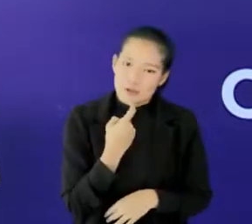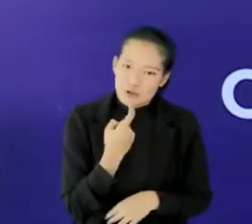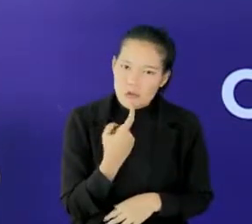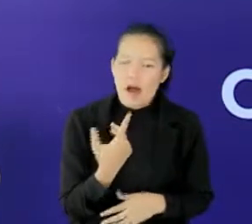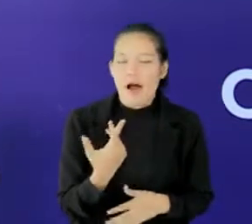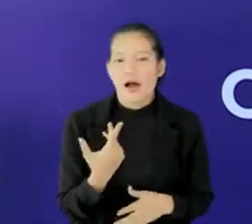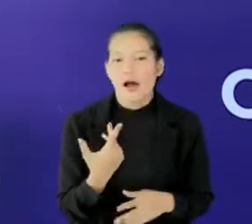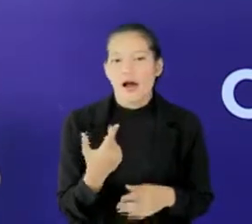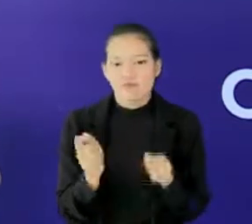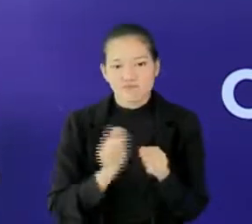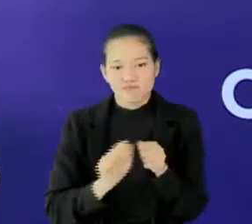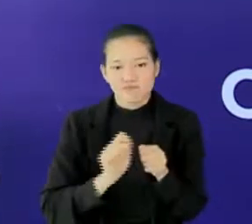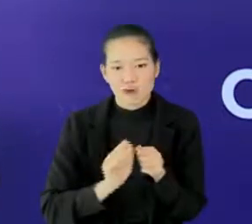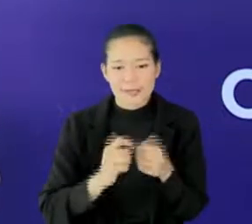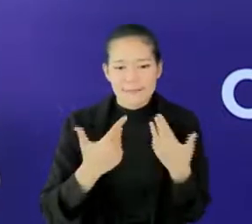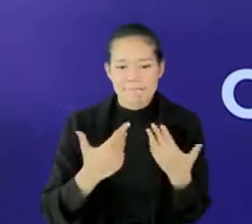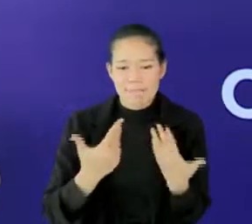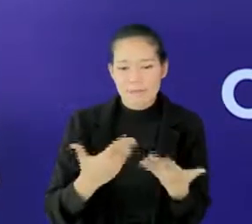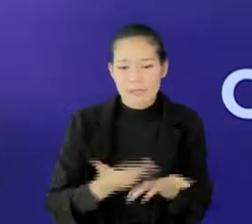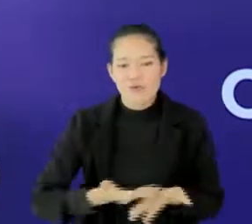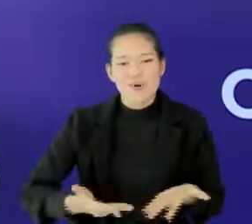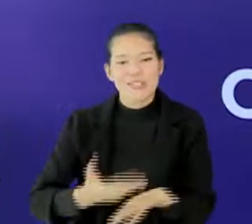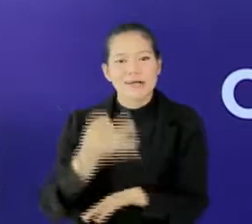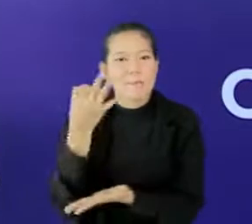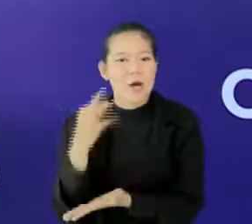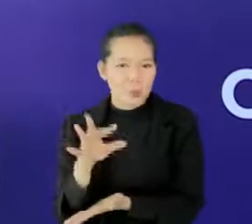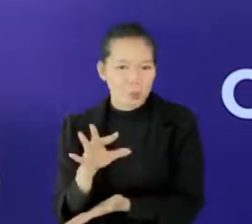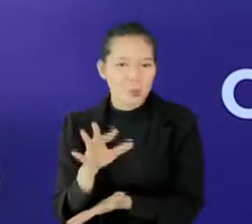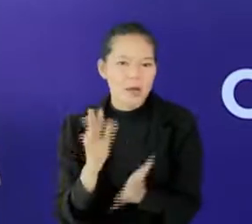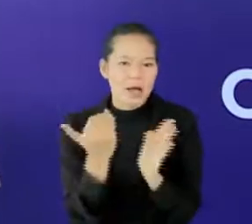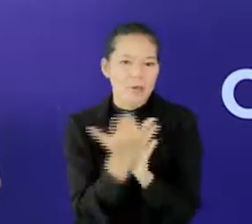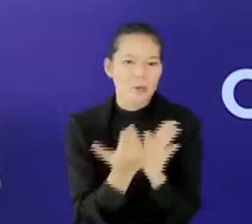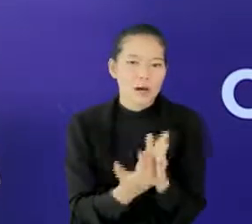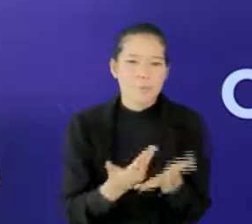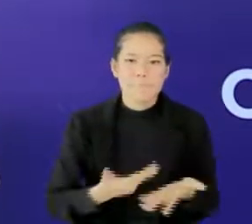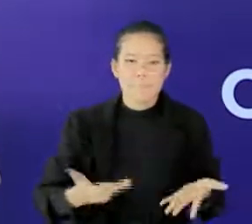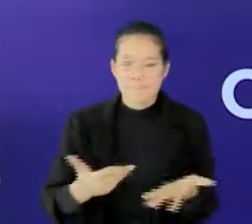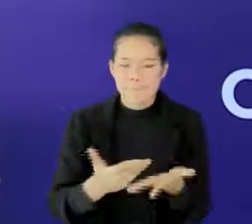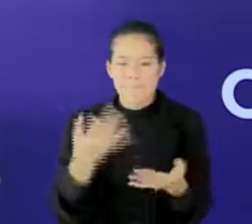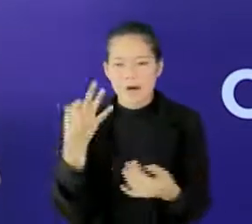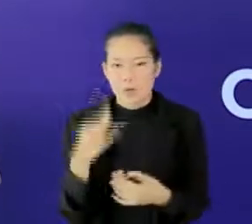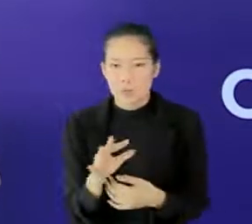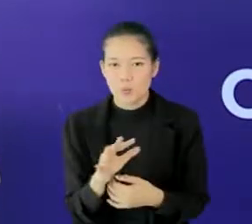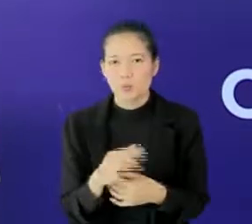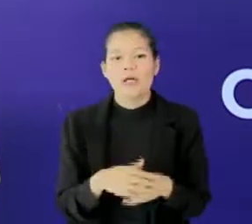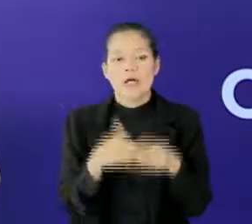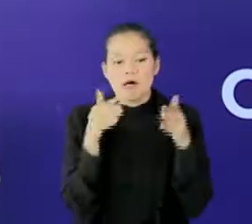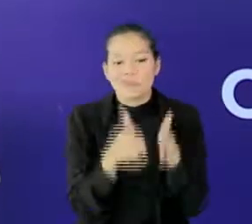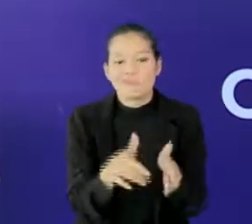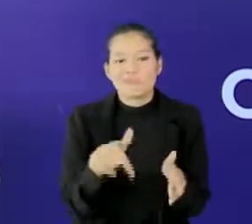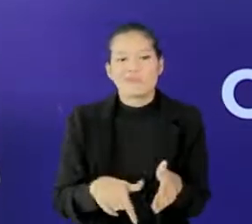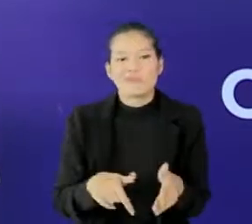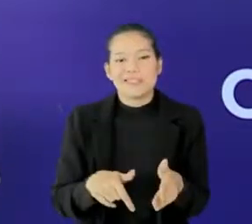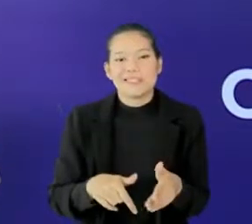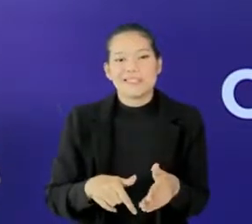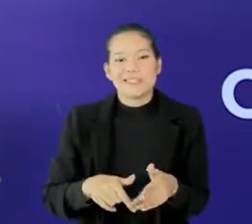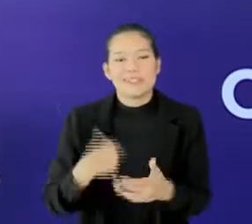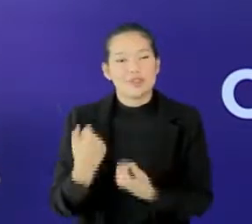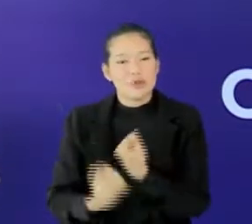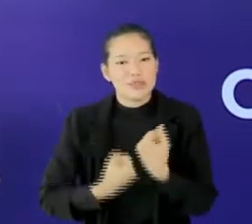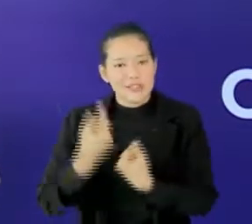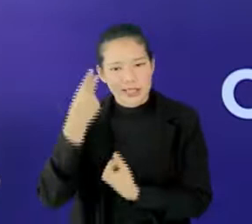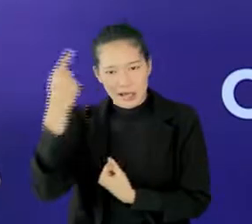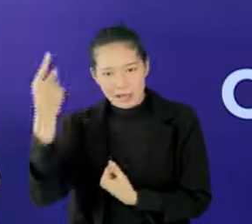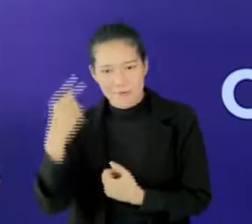satu tatanan baru dalam konteks industri musik ini. Nah, memang harus kreativitasnya